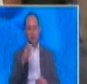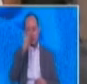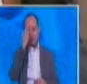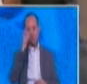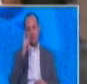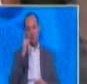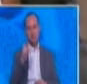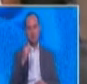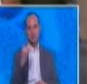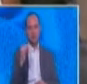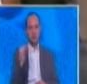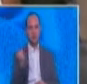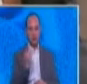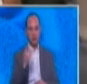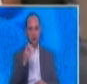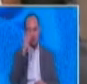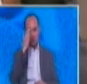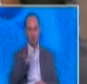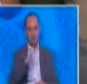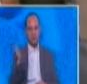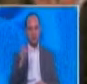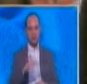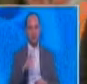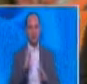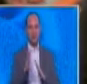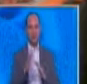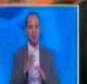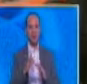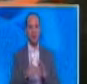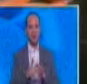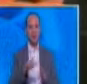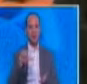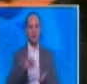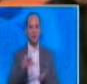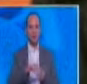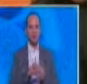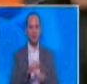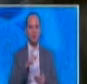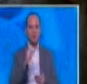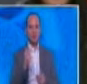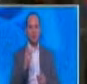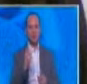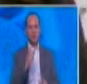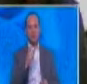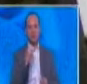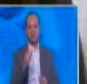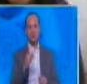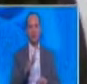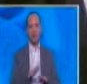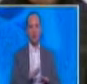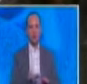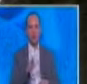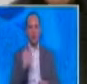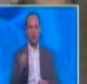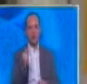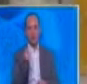hastalarımız seyahat ederken, hastaneye gidip gelirken sık sık el dezenfektanı kullanmasını biliyoruz ki bu virüsler el